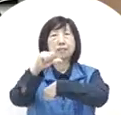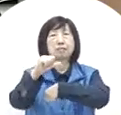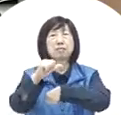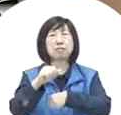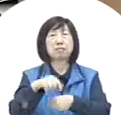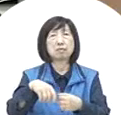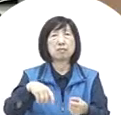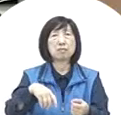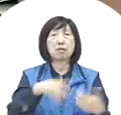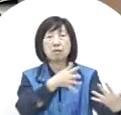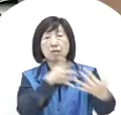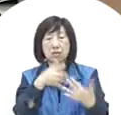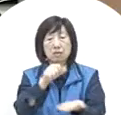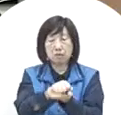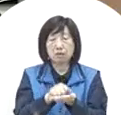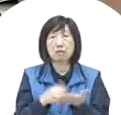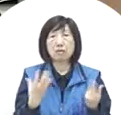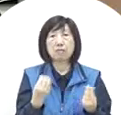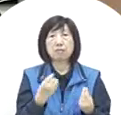录？